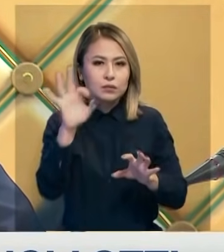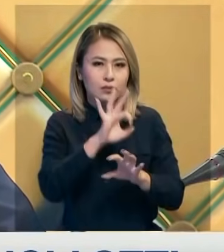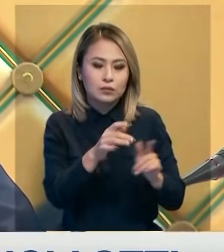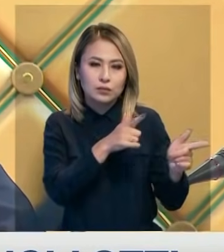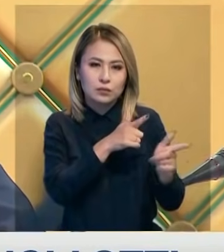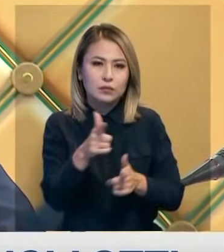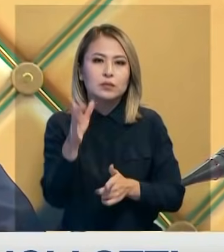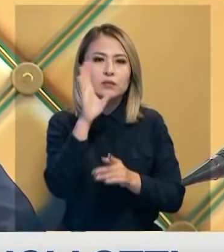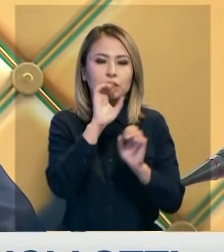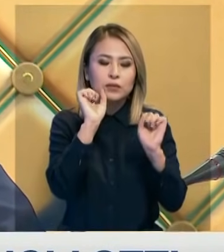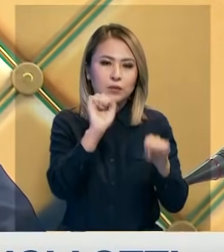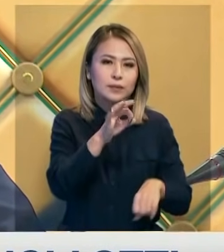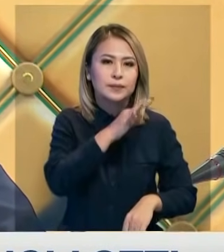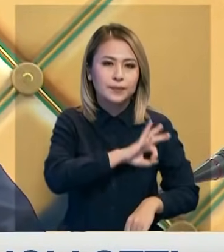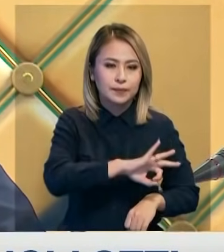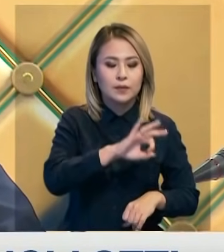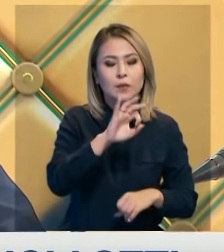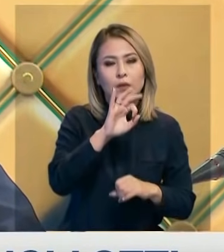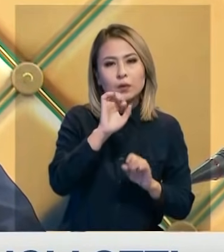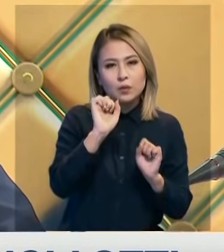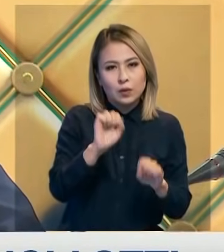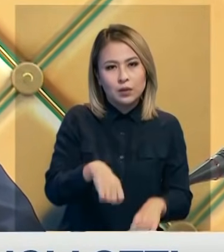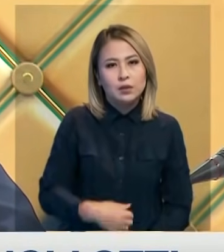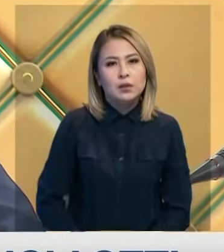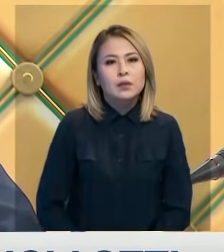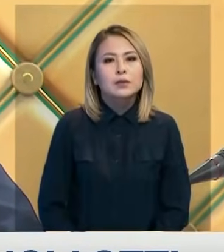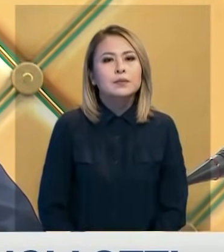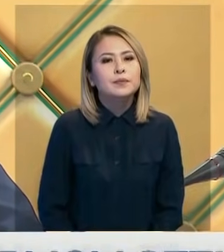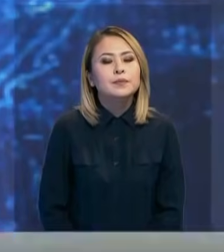әзірлеу мүмкіндігін де тиімді пайдаланасыздар деп ойлаймын.